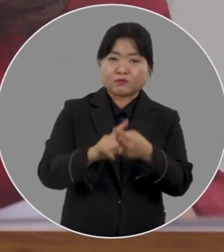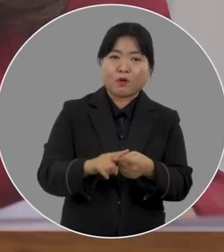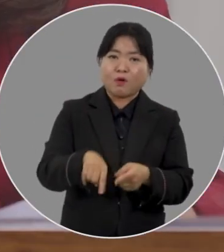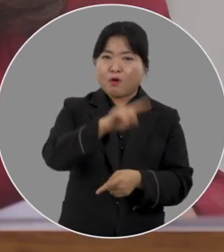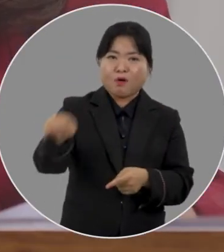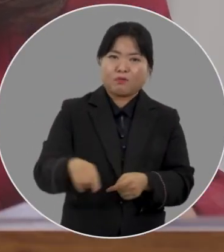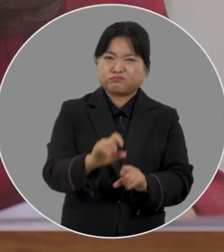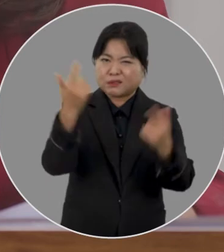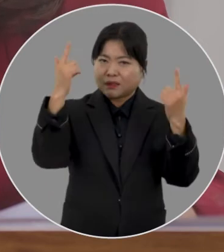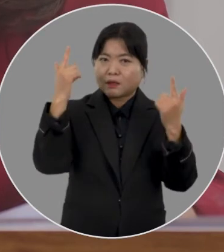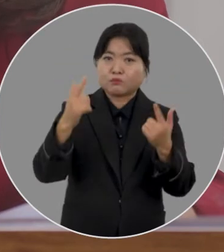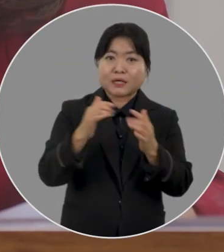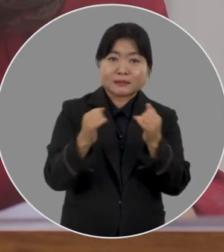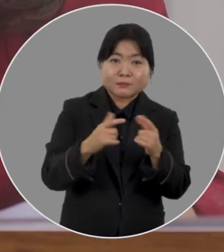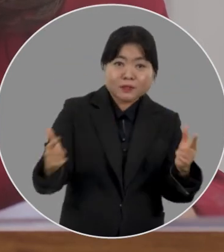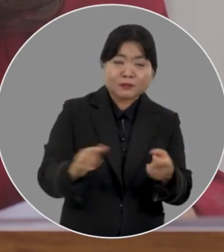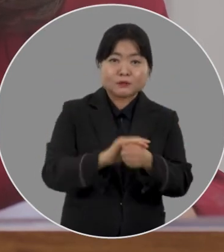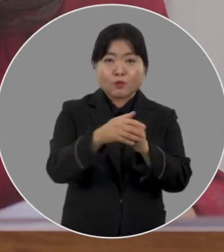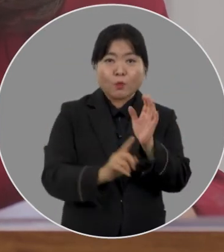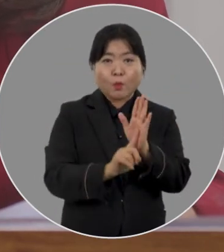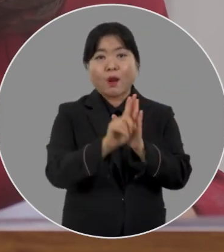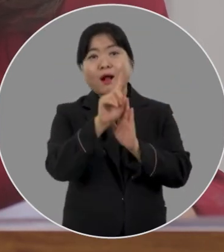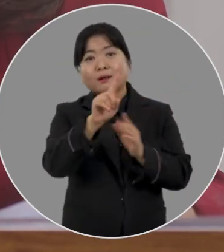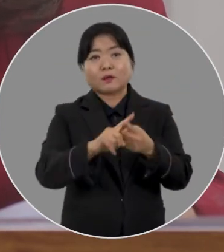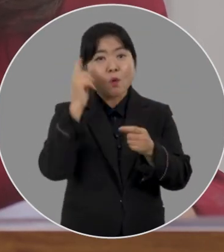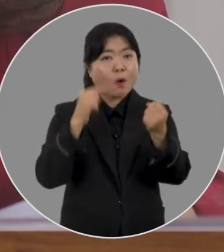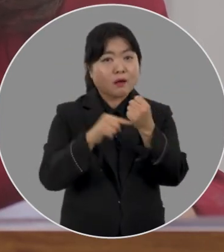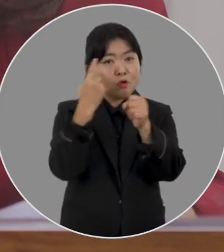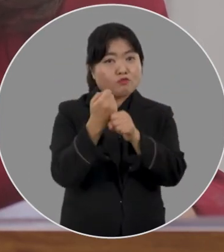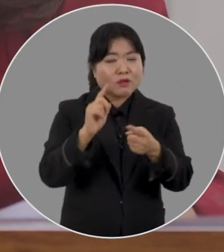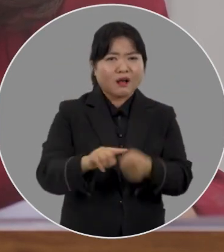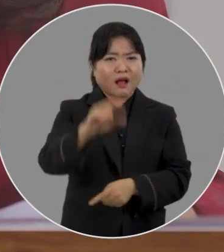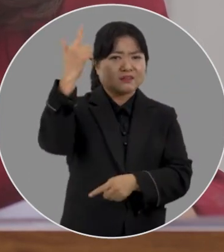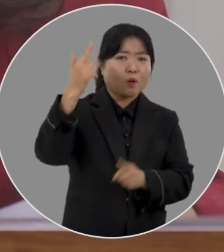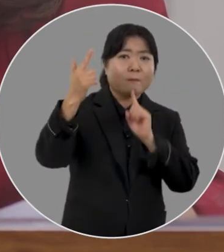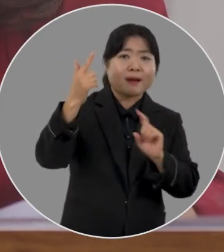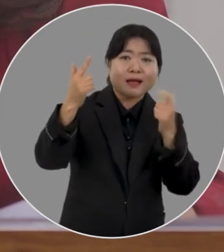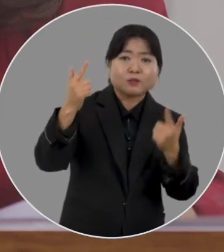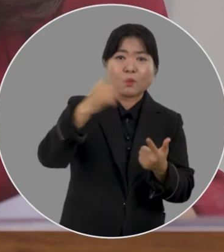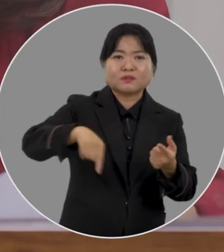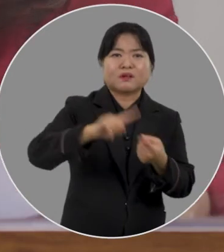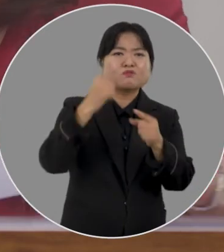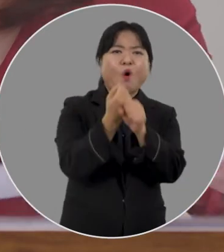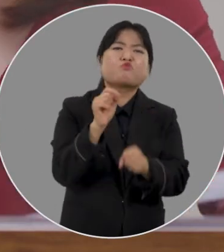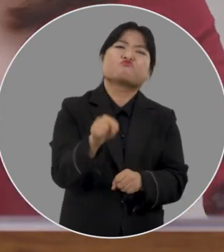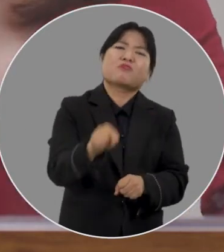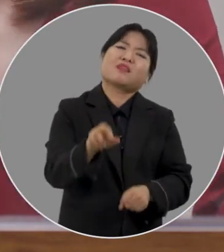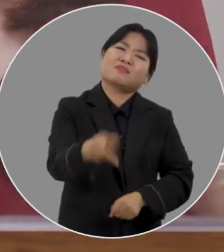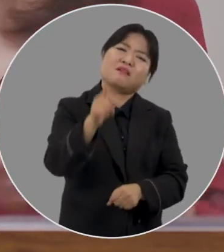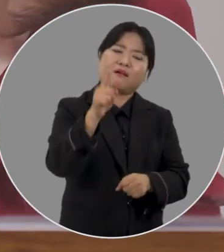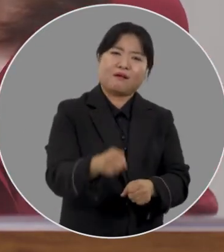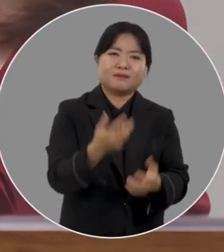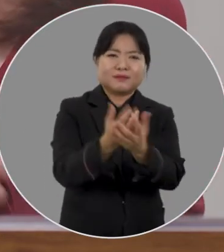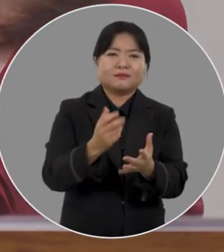온도가 올라가고 있다라는 과학 연구를 부인하는 것에서 멈추질 않고 네. 그 연구 자체가 잘못됐다라고 하는 거예요. 그 데이터를